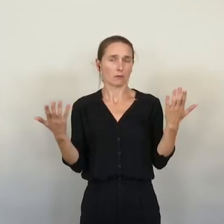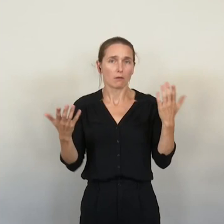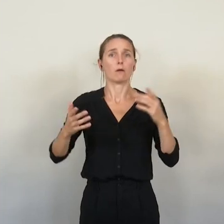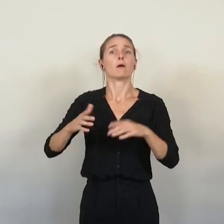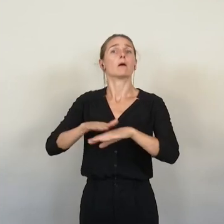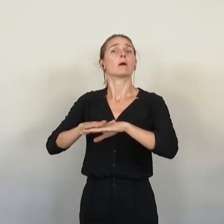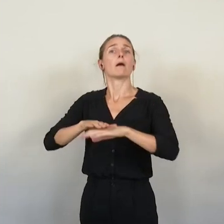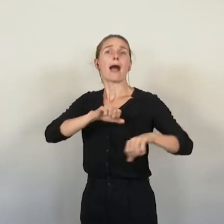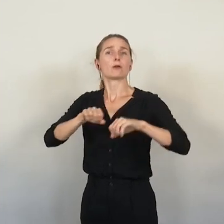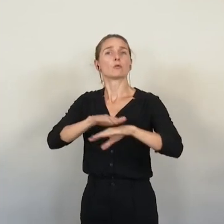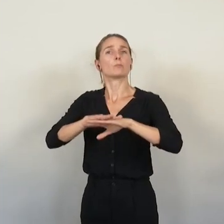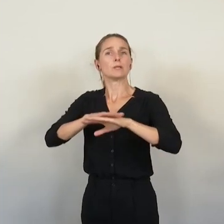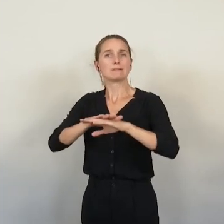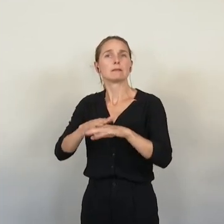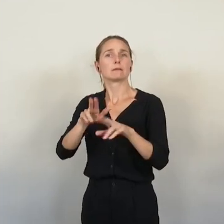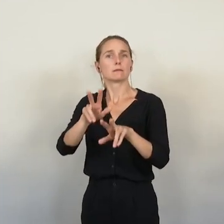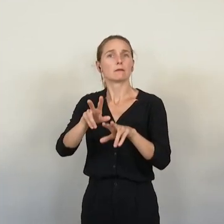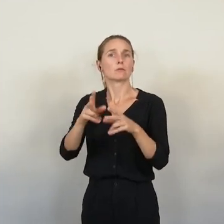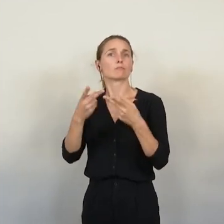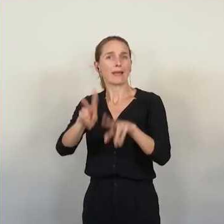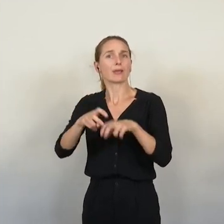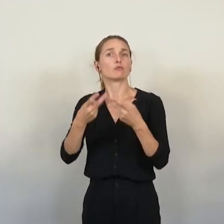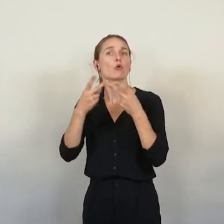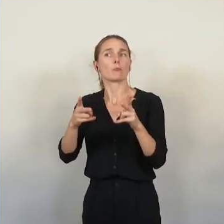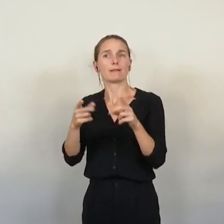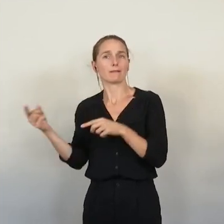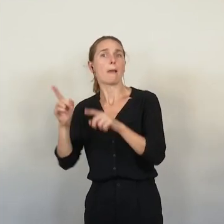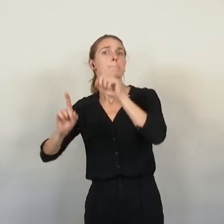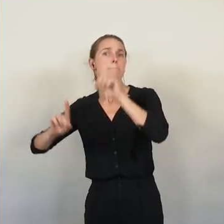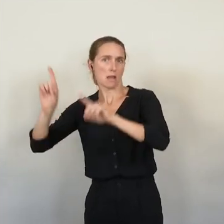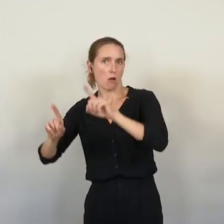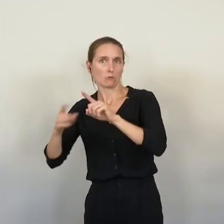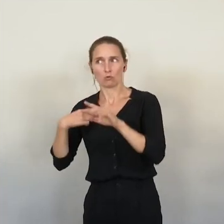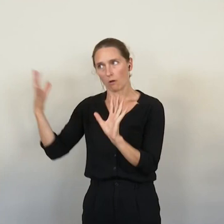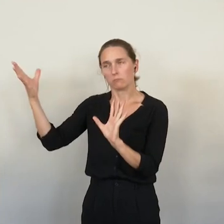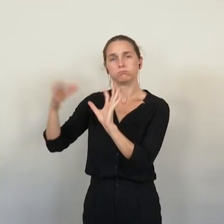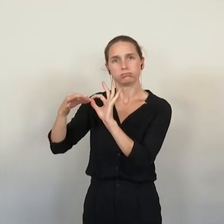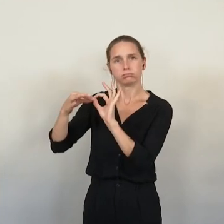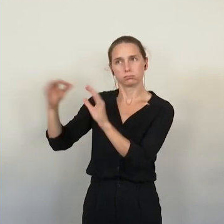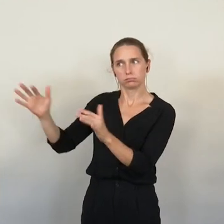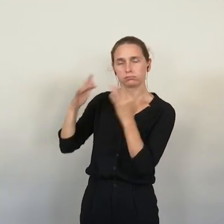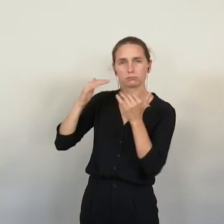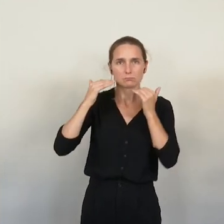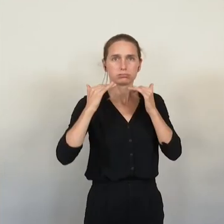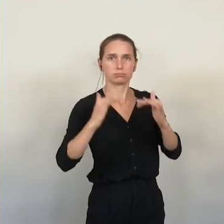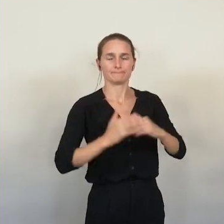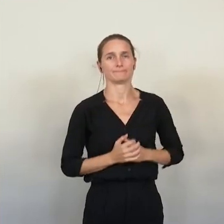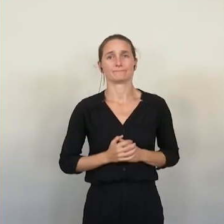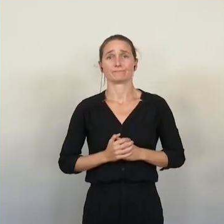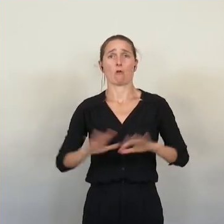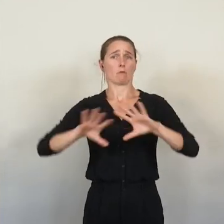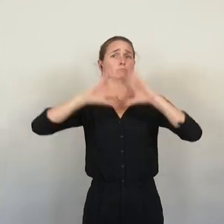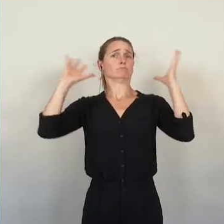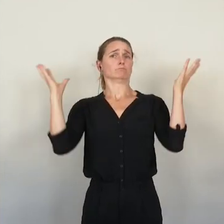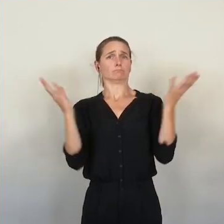Policy Act et au réseau des villes européennes engagées pour la transition alimentaire l'esprit général est posé les